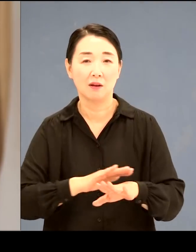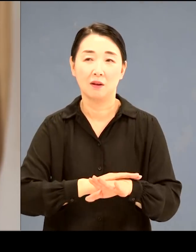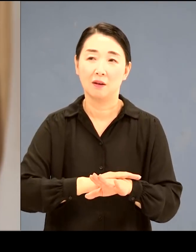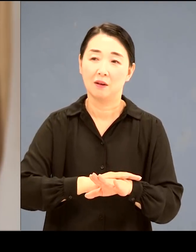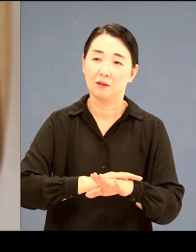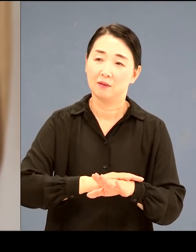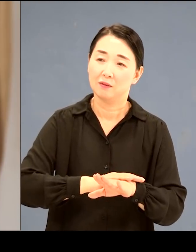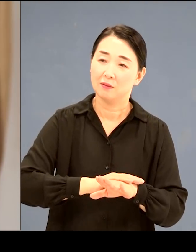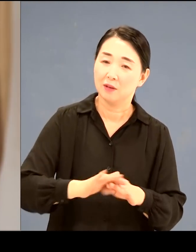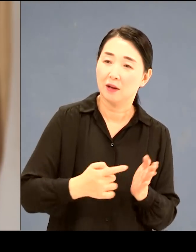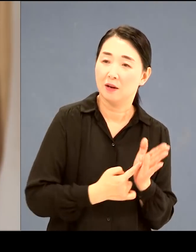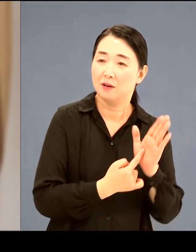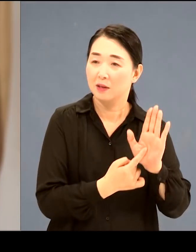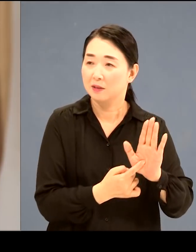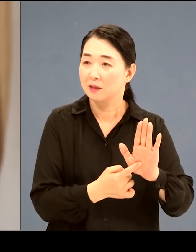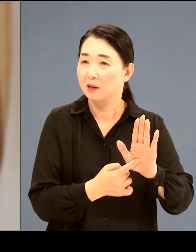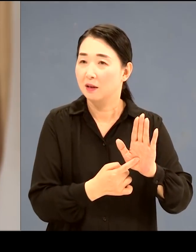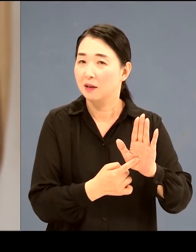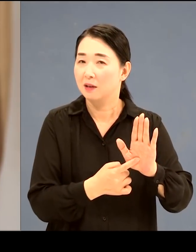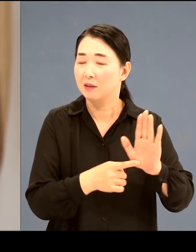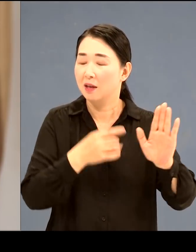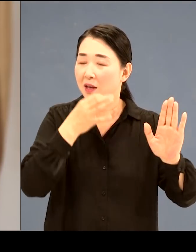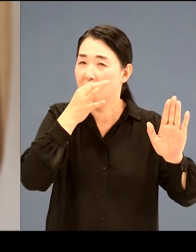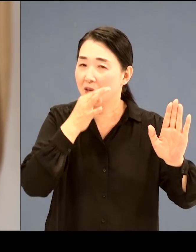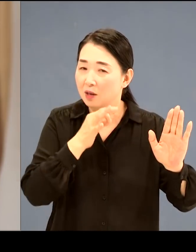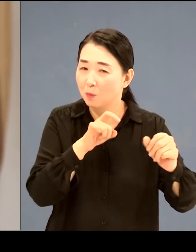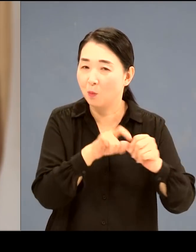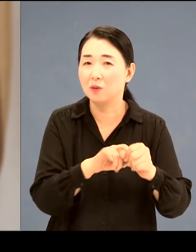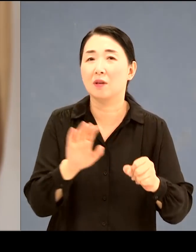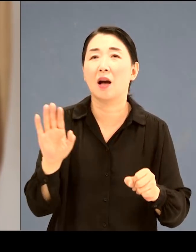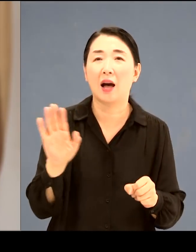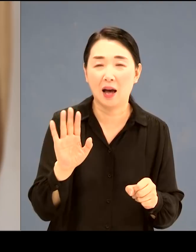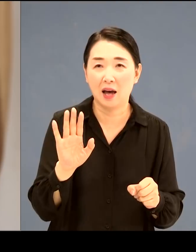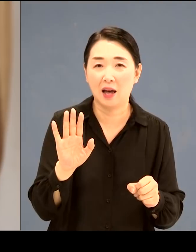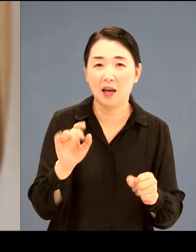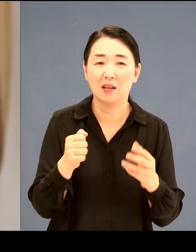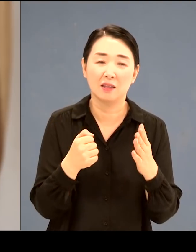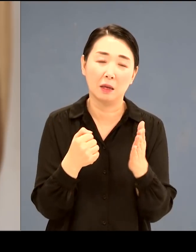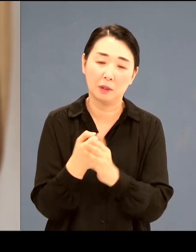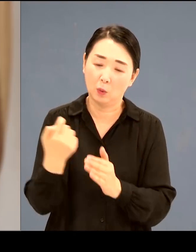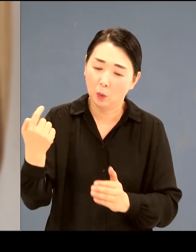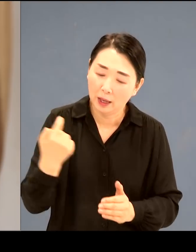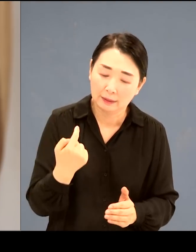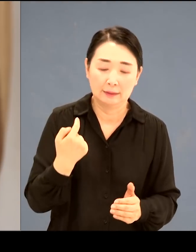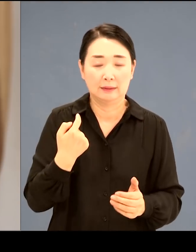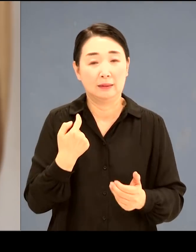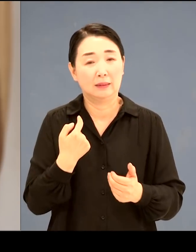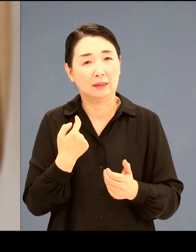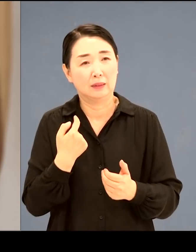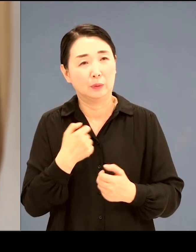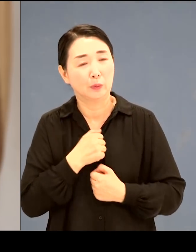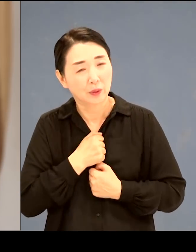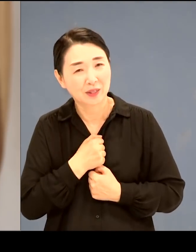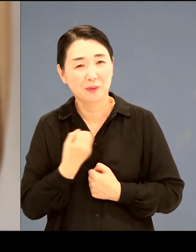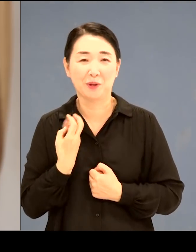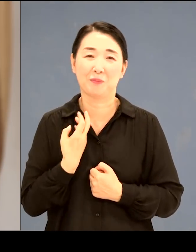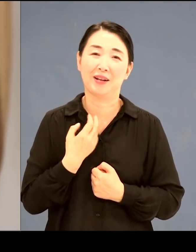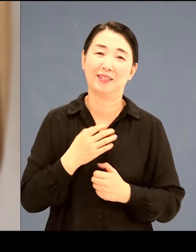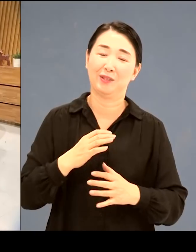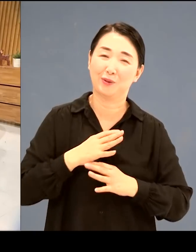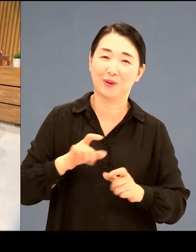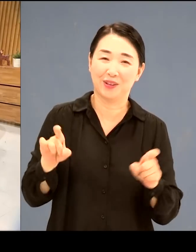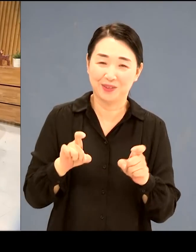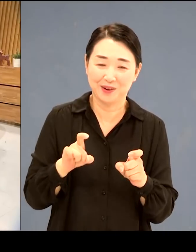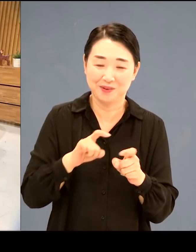수도 있다는 생각이 들면서 굉장히 조심스러웠어요. 정말 두렵고 떨림 가운데 나왔습니다.